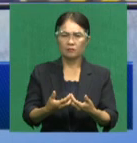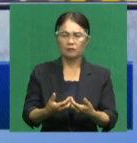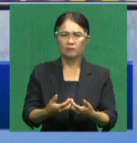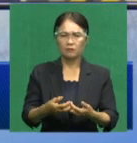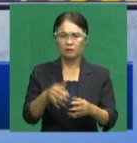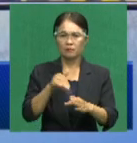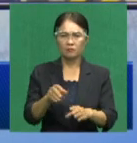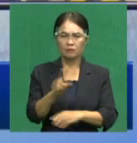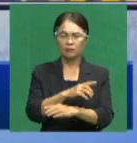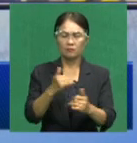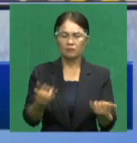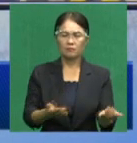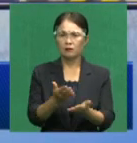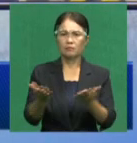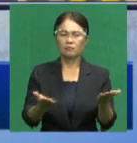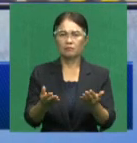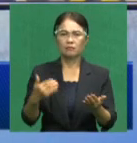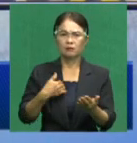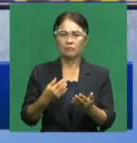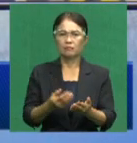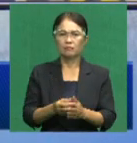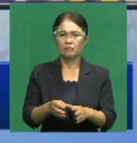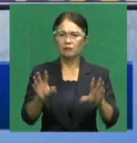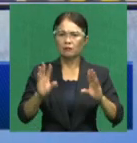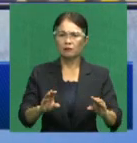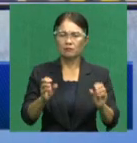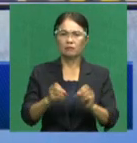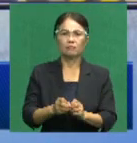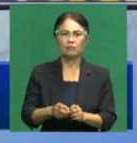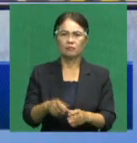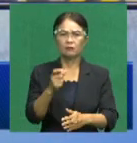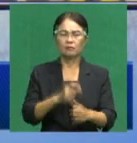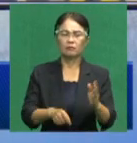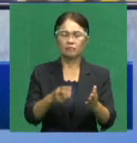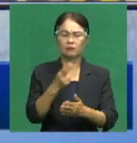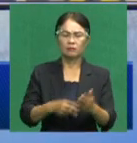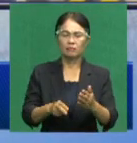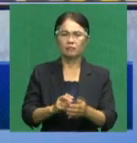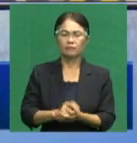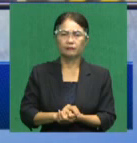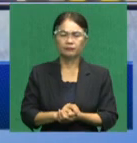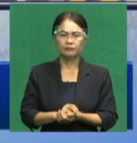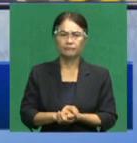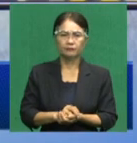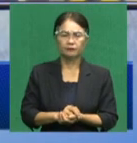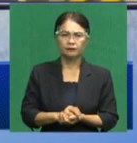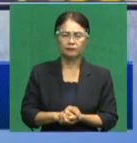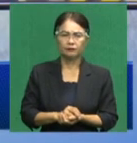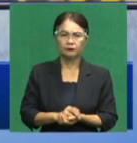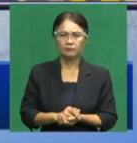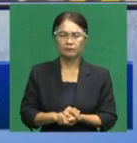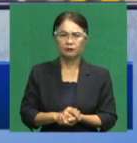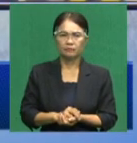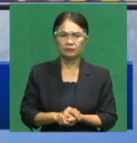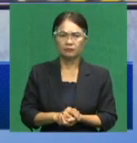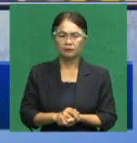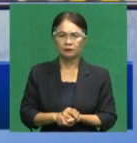នៅក្នុងថ្ងៃនេះហាក់បីដូចជាមានភាពធូរស្រាលយើងមើលថាមកពីកត្តាអ្វីខ្លះដែរចា